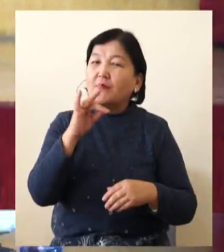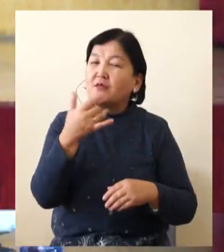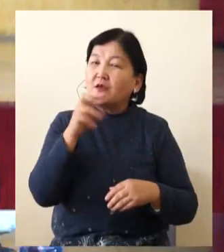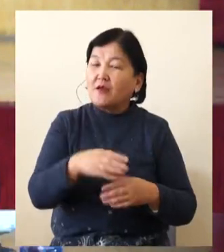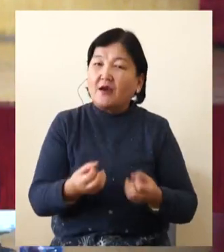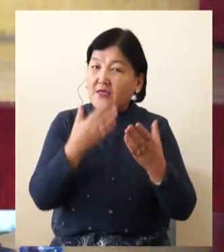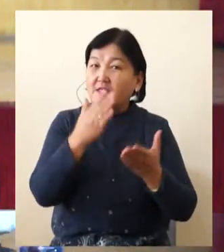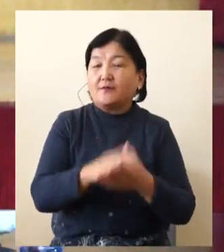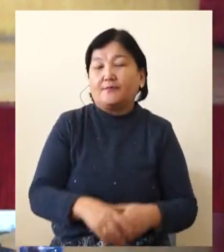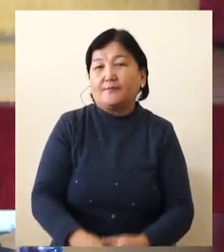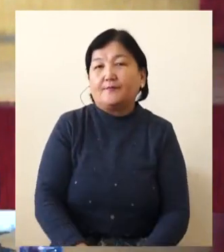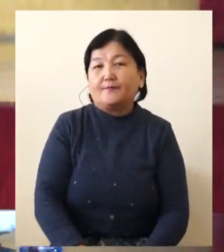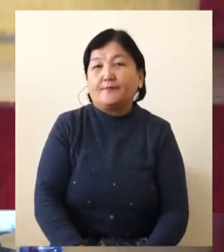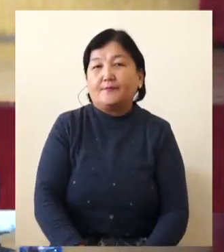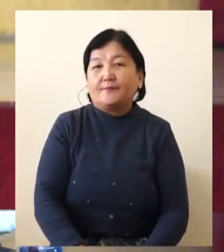дээ.